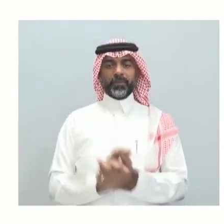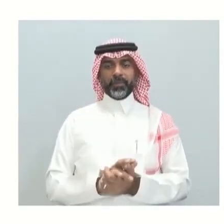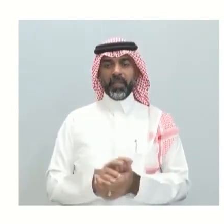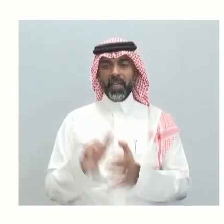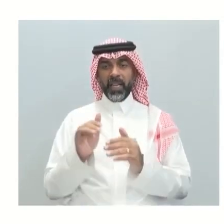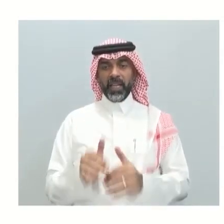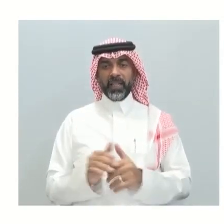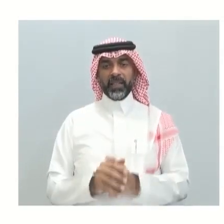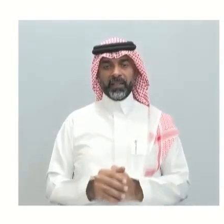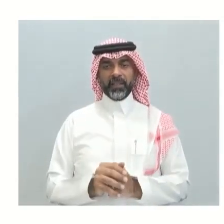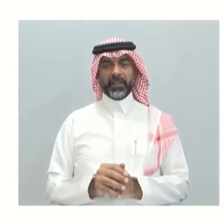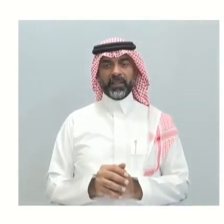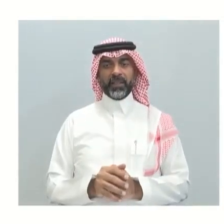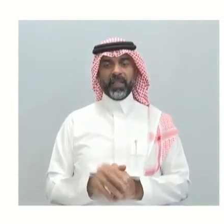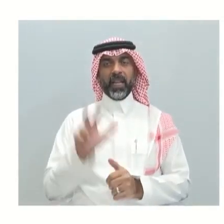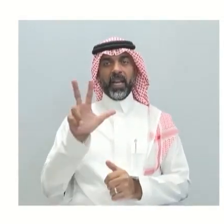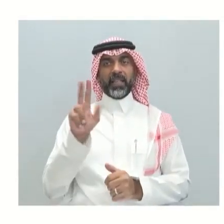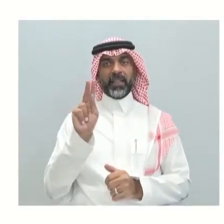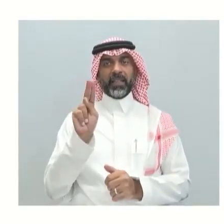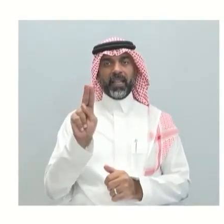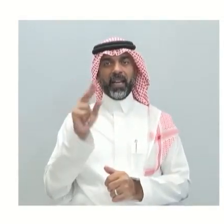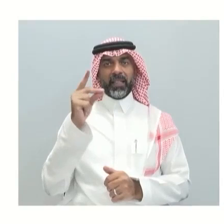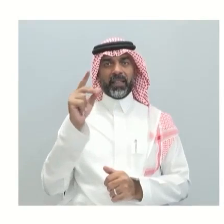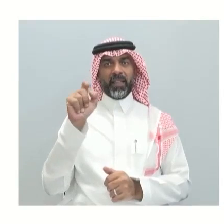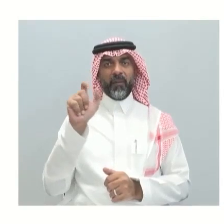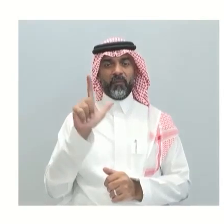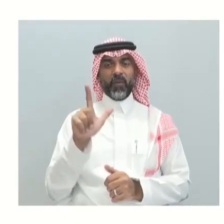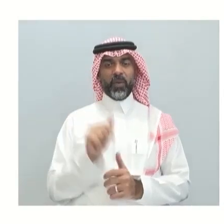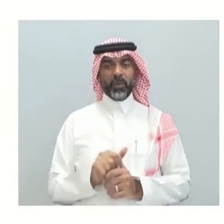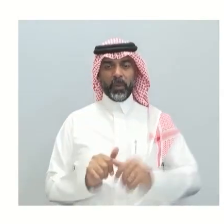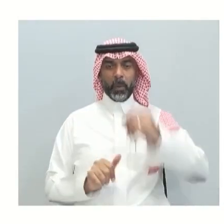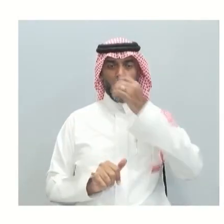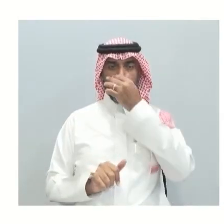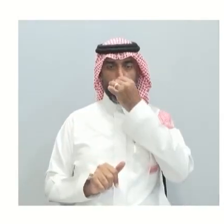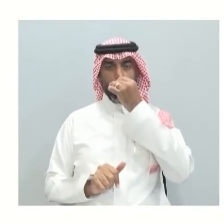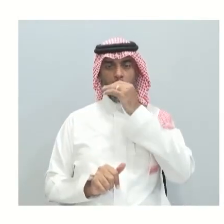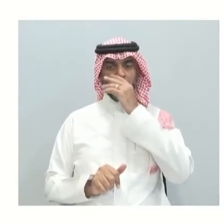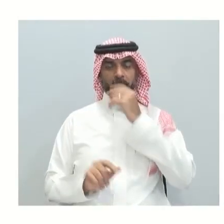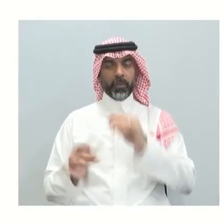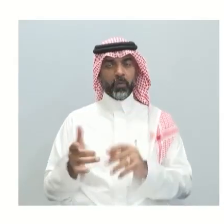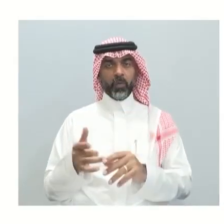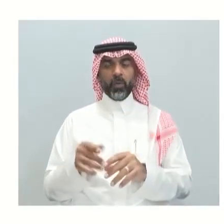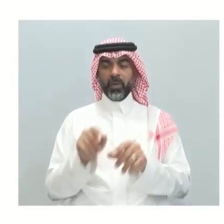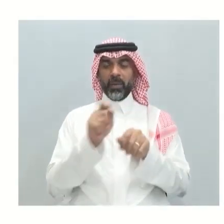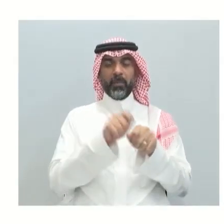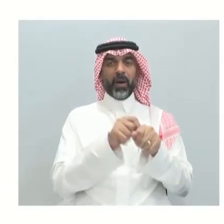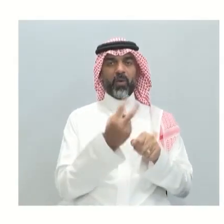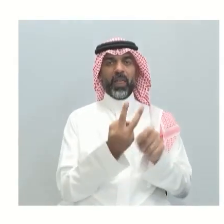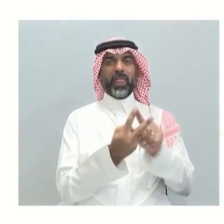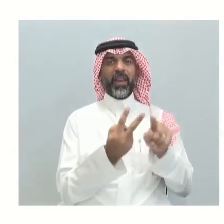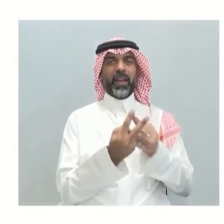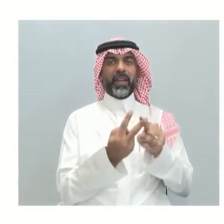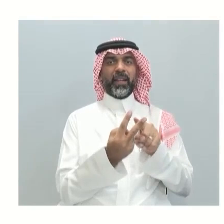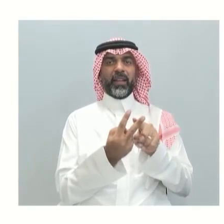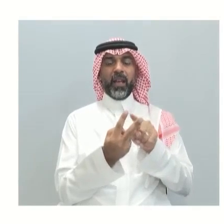ومثل ما ذكرنا علاقه ما بين مخلوقين يستفيد فيهما احدهما والاخر يتضرر وهنا الفارق ما بين علاقه